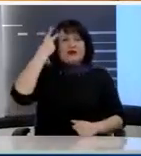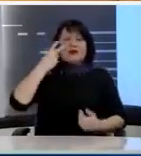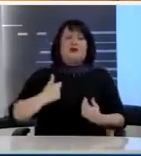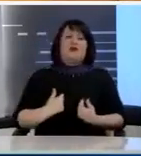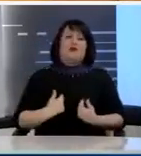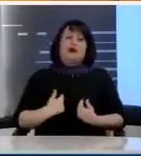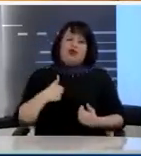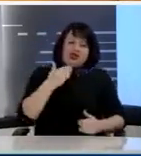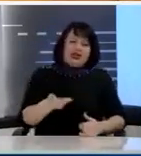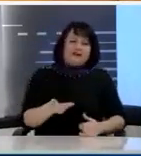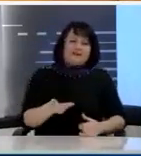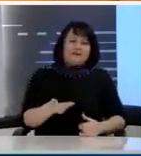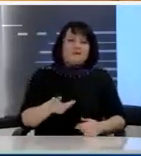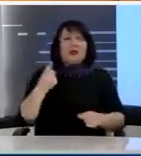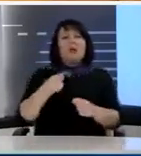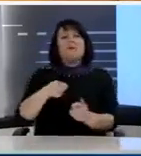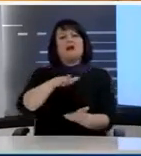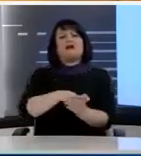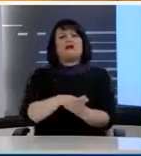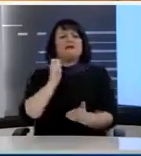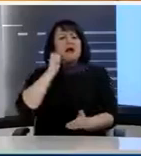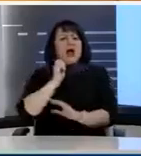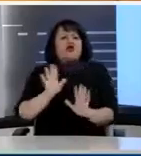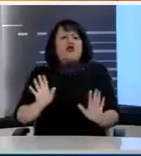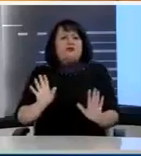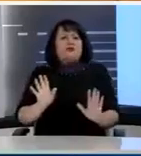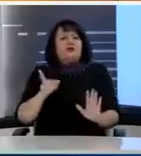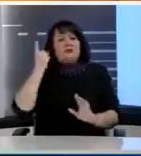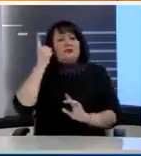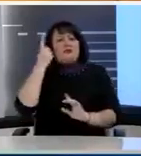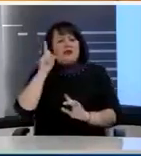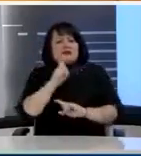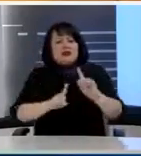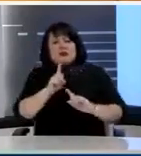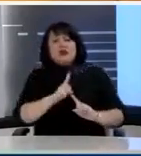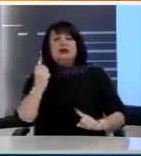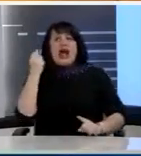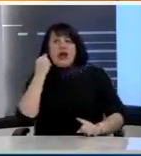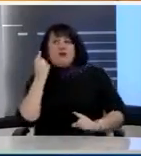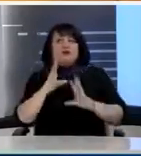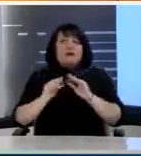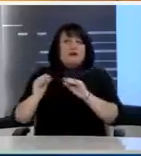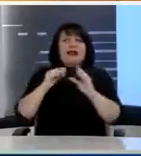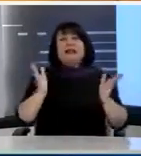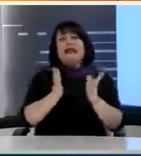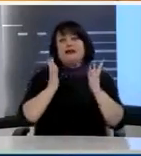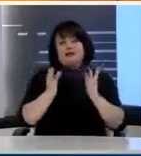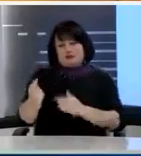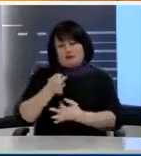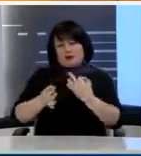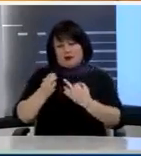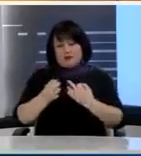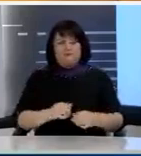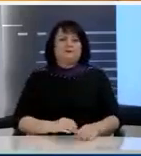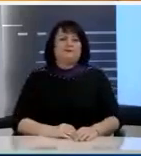κατηγορούμενος από μια απλή κατάθεση ενός ανώνυμου μάρτυρα που λέει ότι άκουσε φήμες για κάποιον.